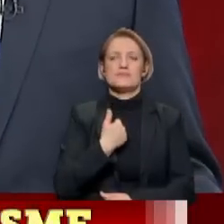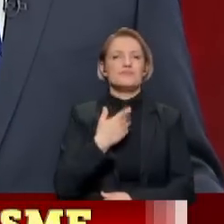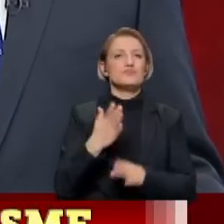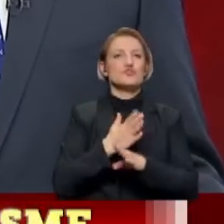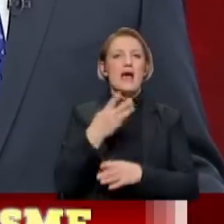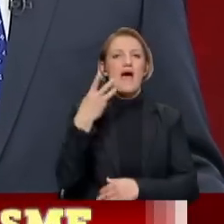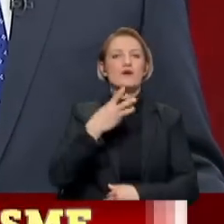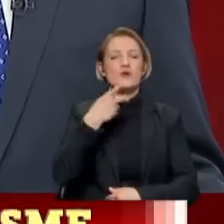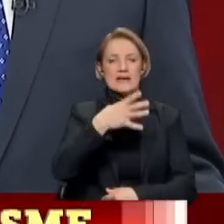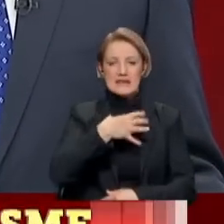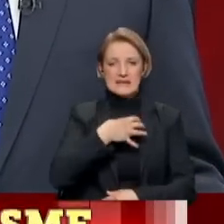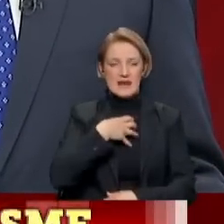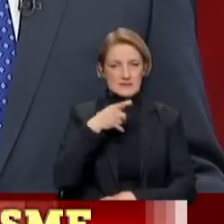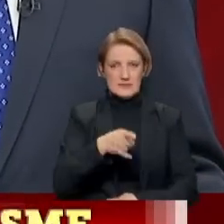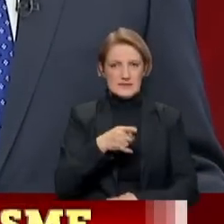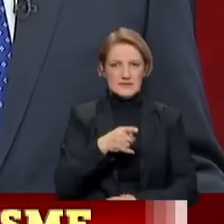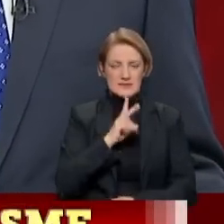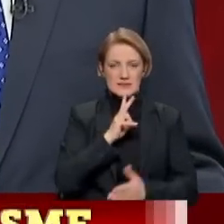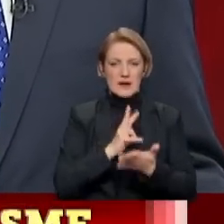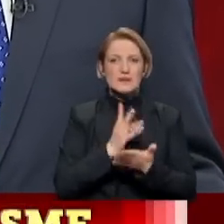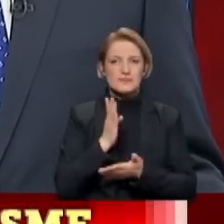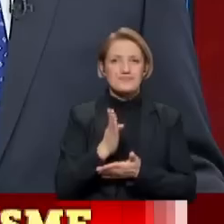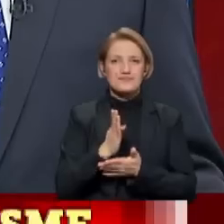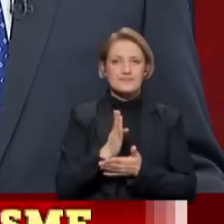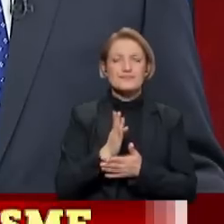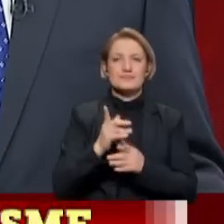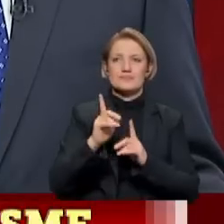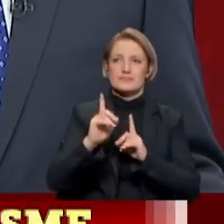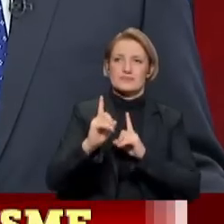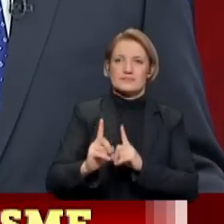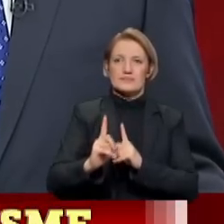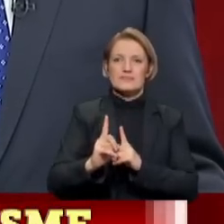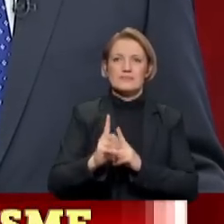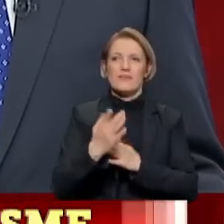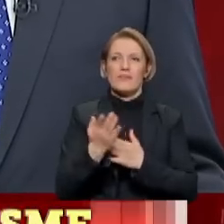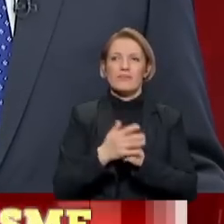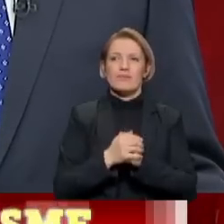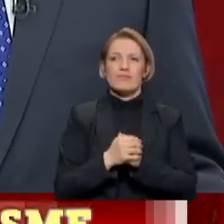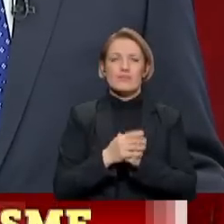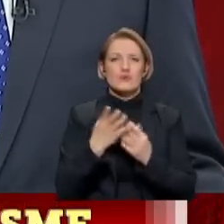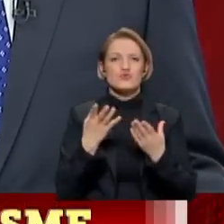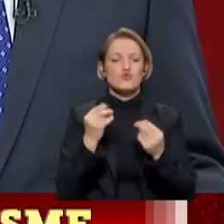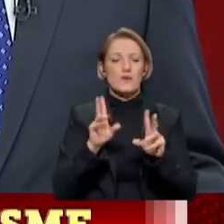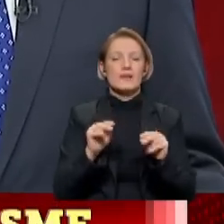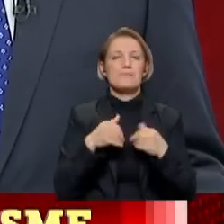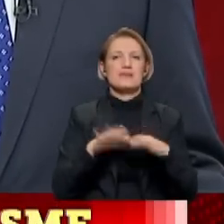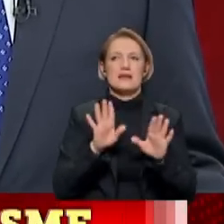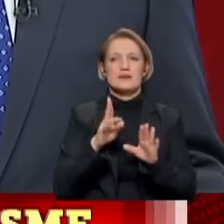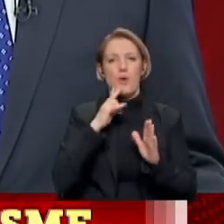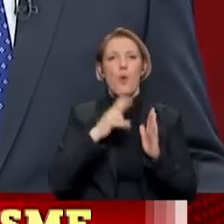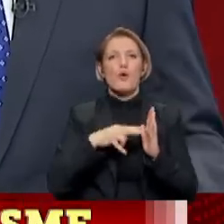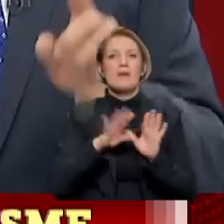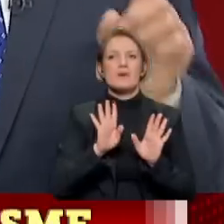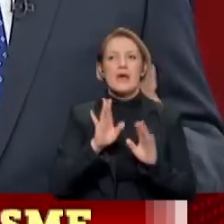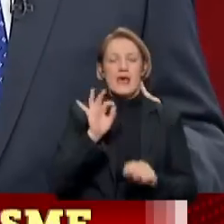Erdoğan'ın kendi iradesine karşı tavır alanlarla ilgili refleksleri çok da net değil. Bunu okuyamıyor.